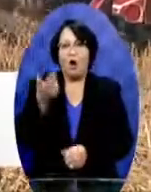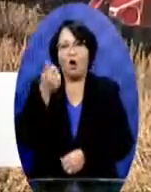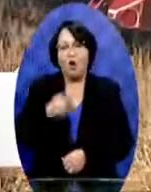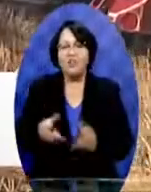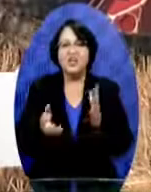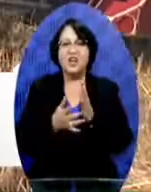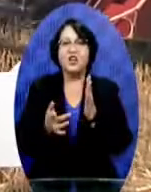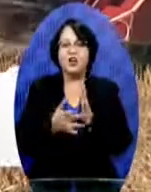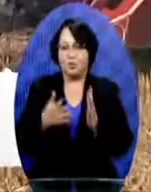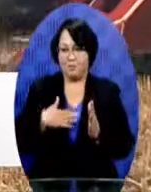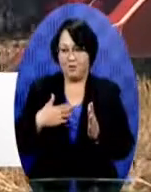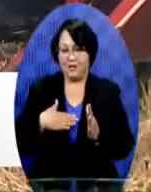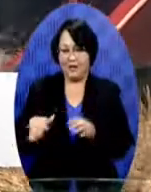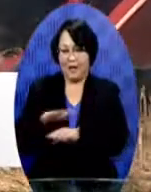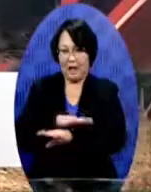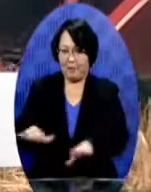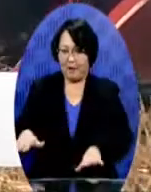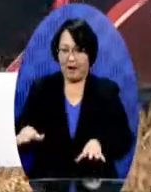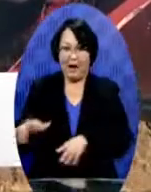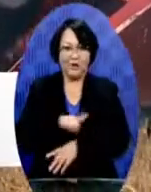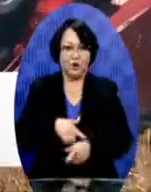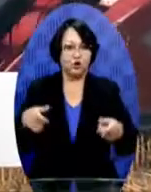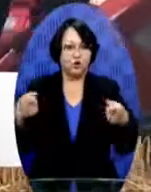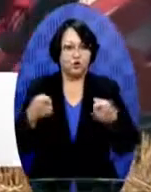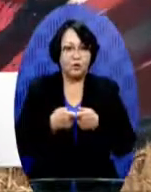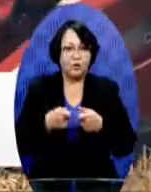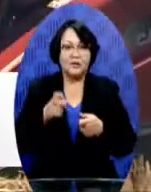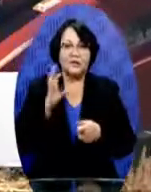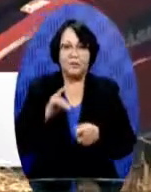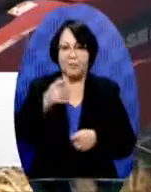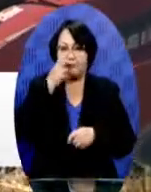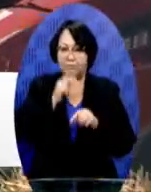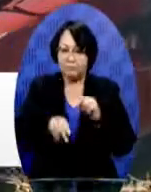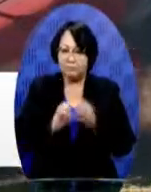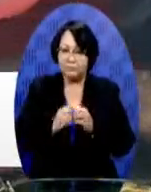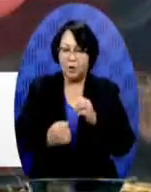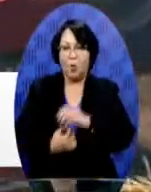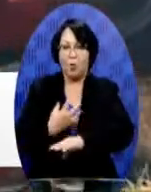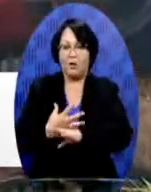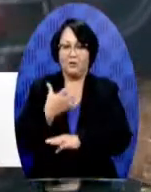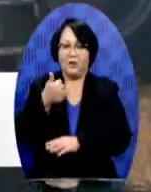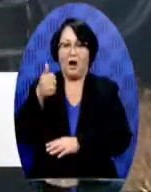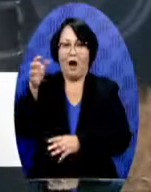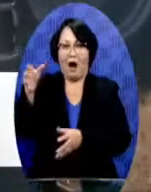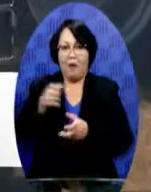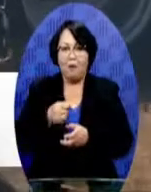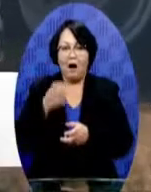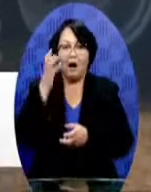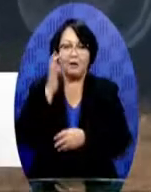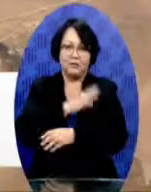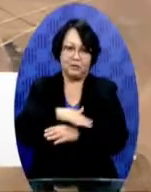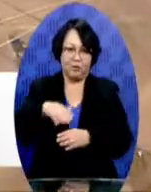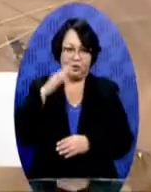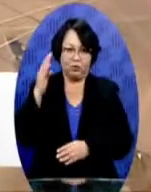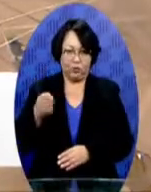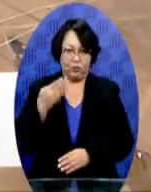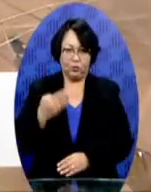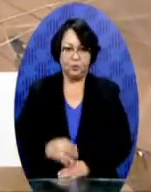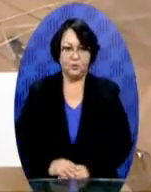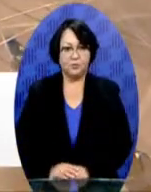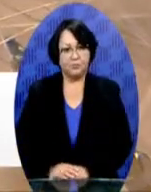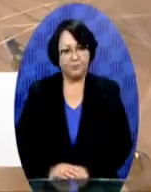нь талбай онцлог тохироод байна вэ гэдэг туршилтаа хийж ариун ургац авах аргаач гэсэн тодорхойлжээ. Манайх